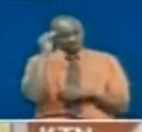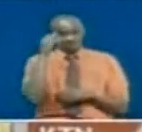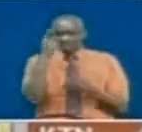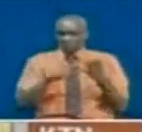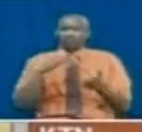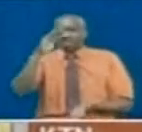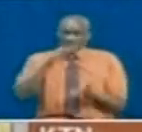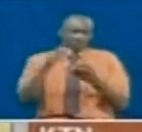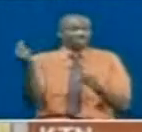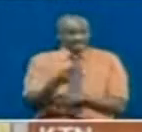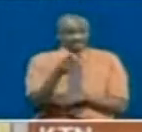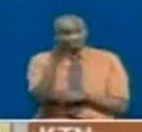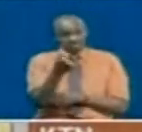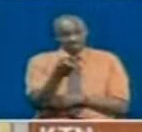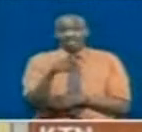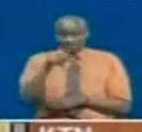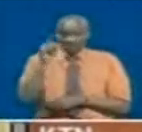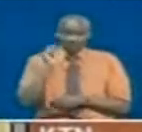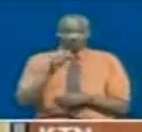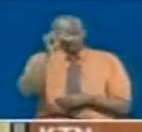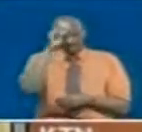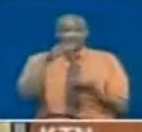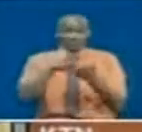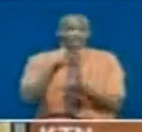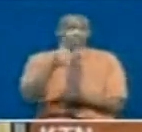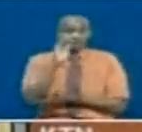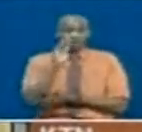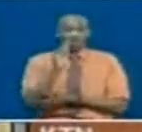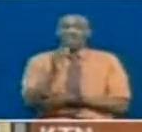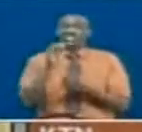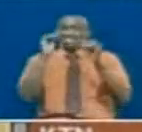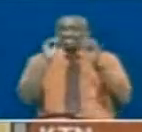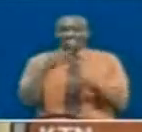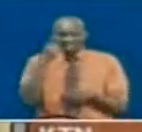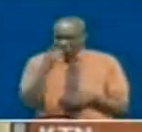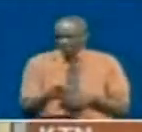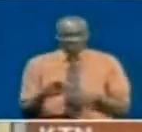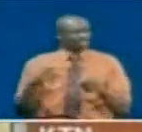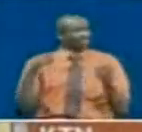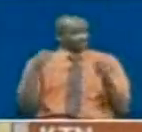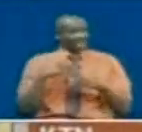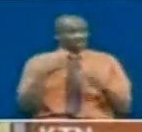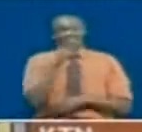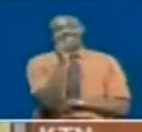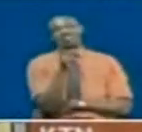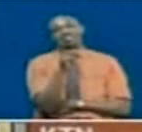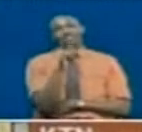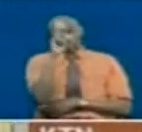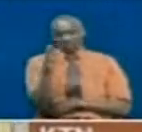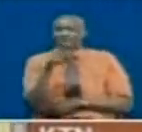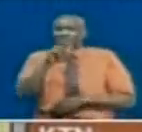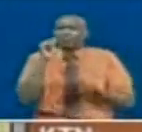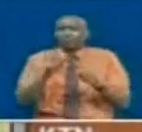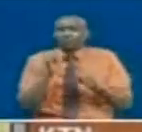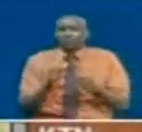karo za wanafunzi huku ikigharamia baadhi ya mahitaji, mwalimu Mwadime anaibua mseto wa hofu na maswali. Ni vipi